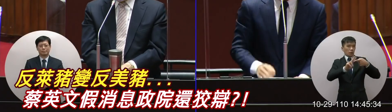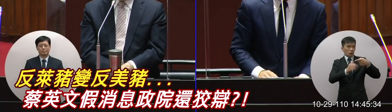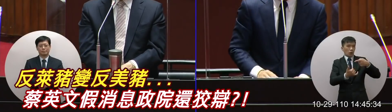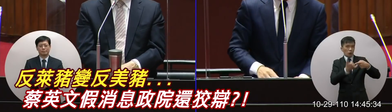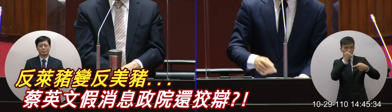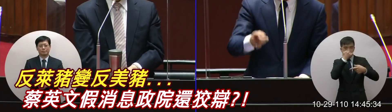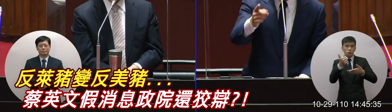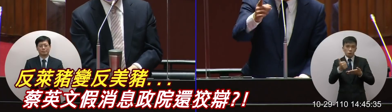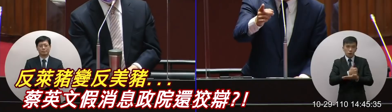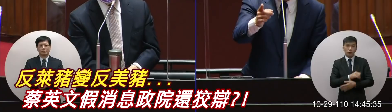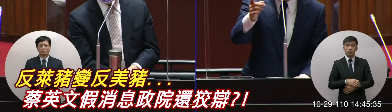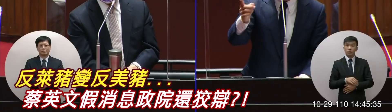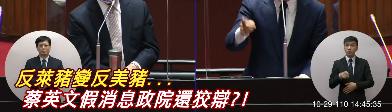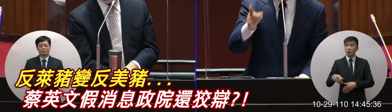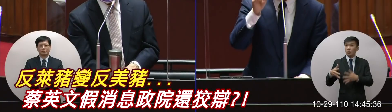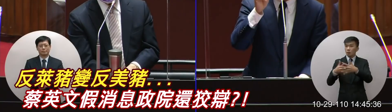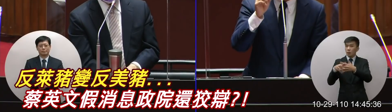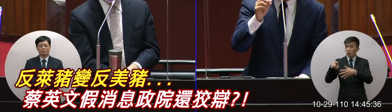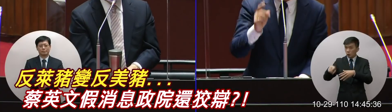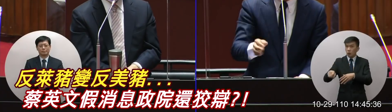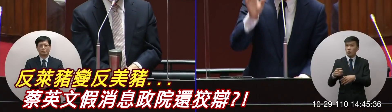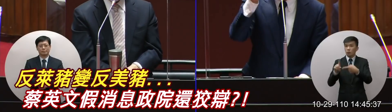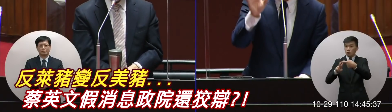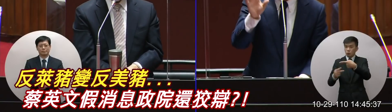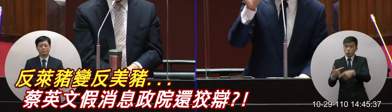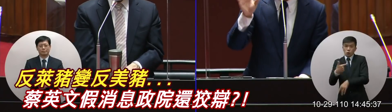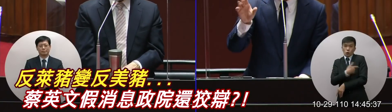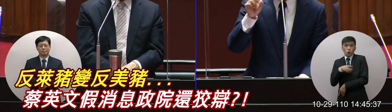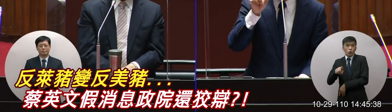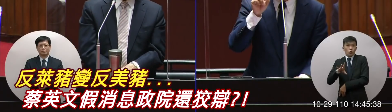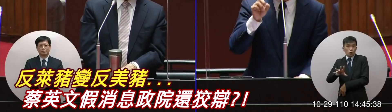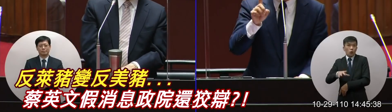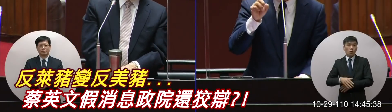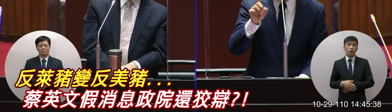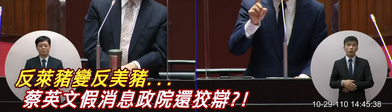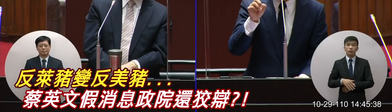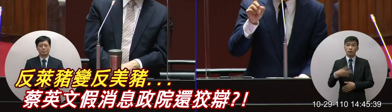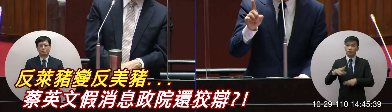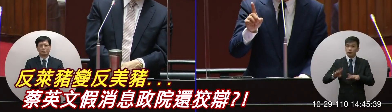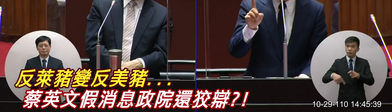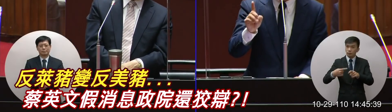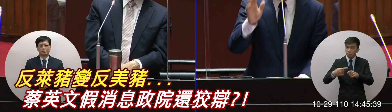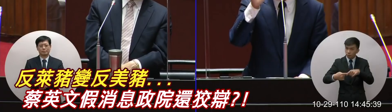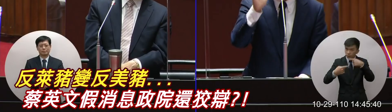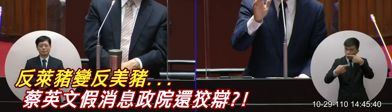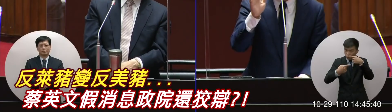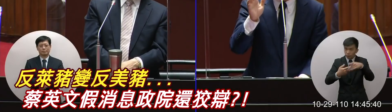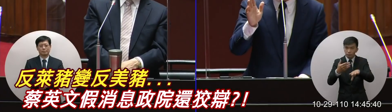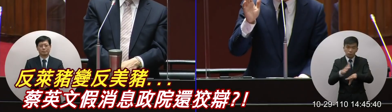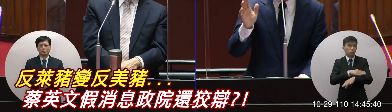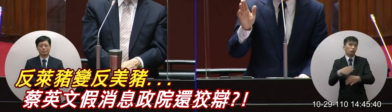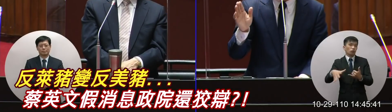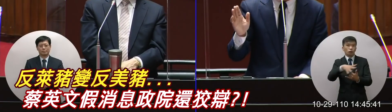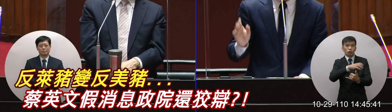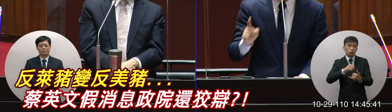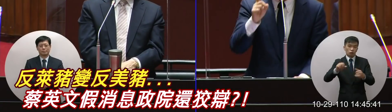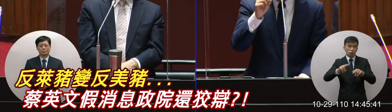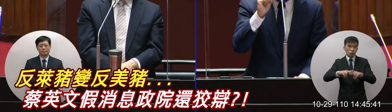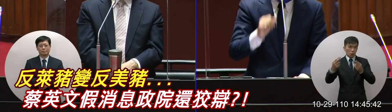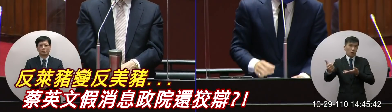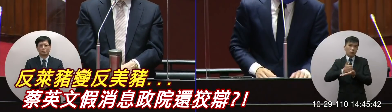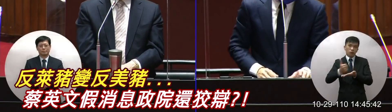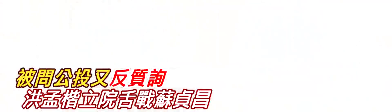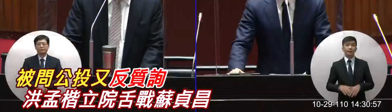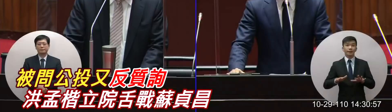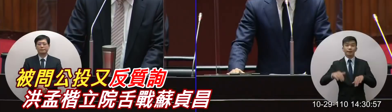莱克多巴胺，包括其他国家也用莱克多巴胺，也都可以因为今年一月一号的这个开放，全部都进口。这